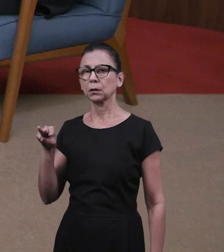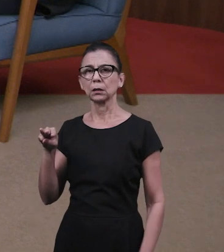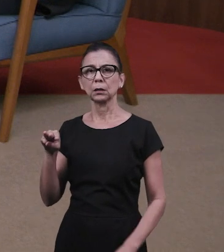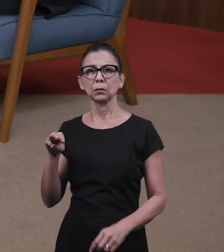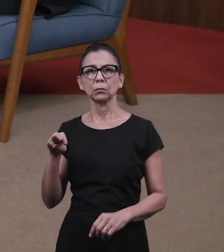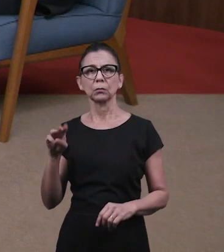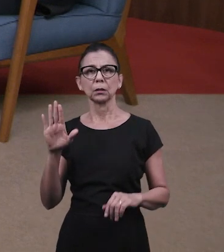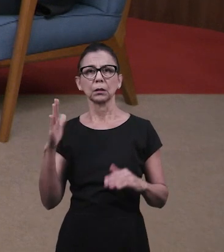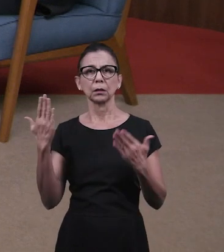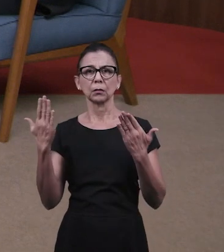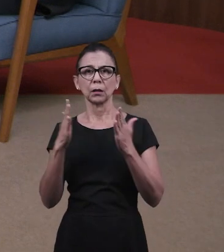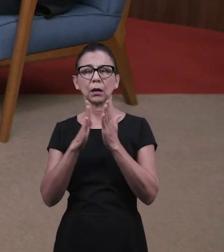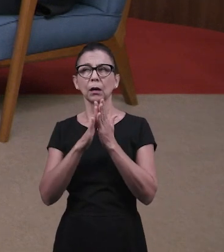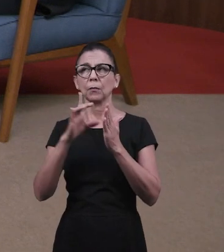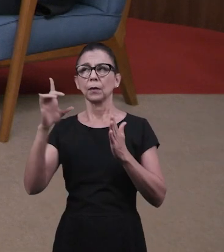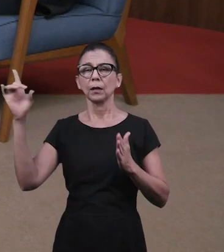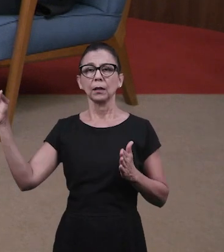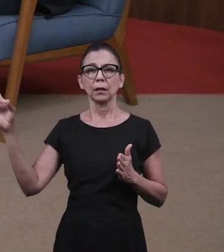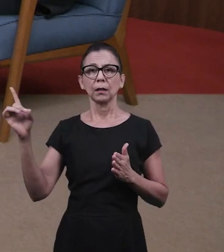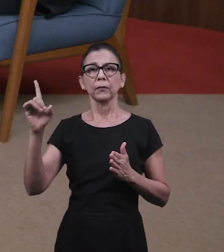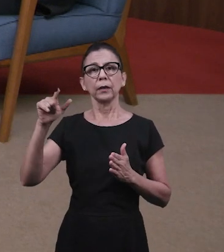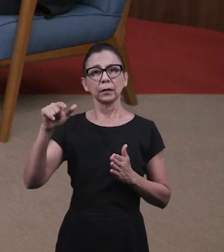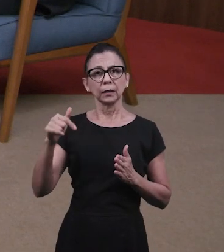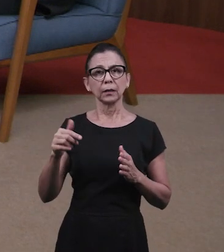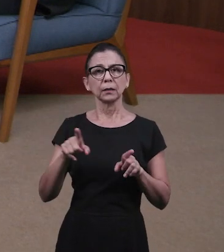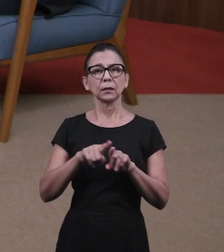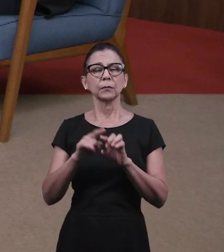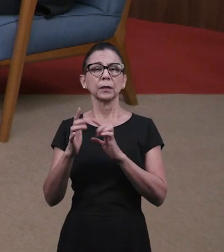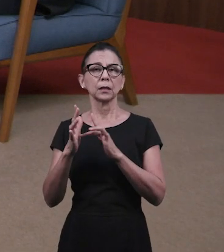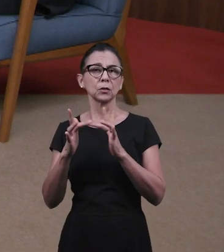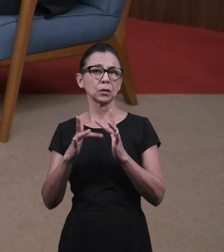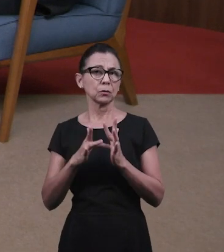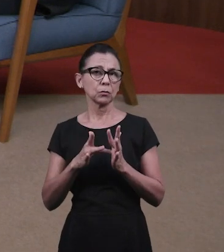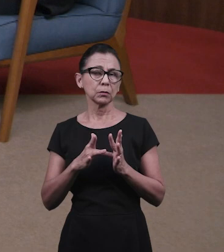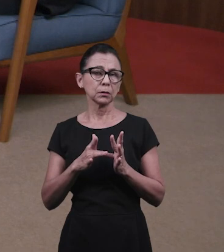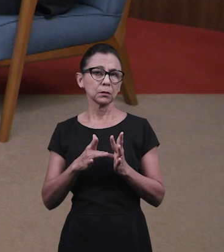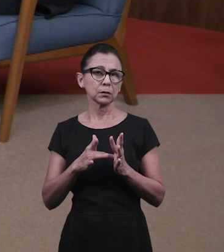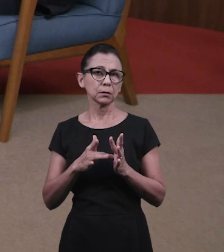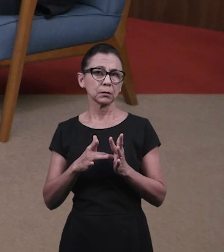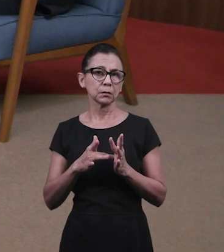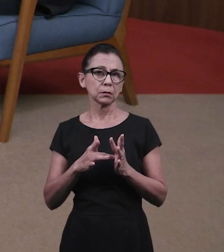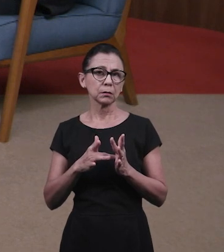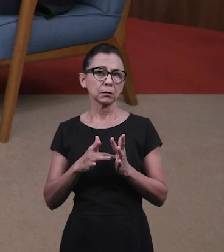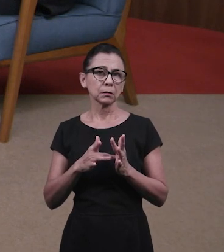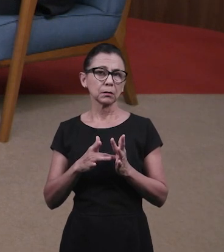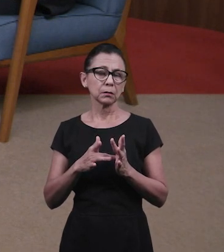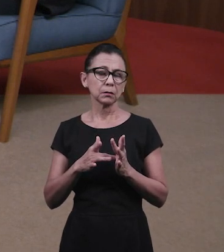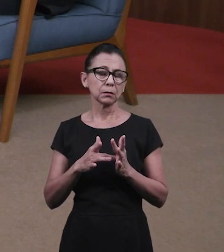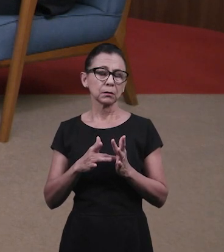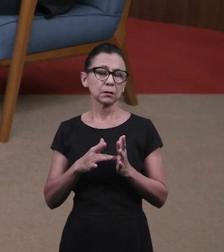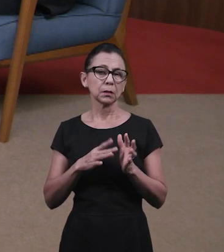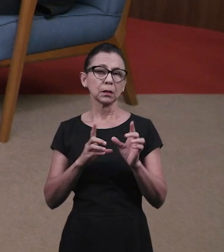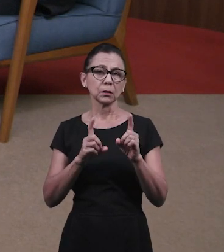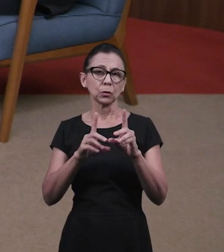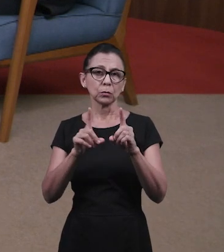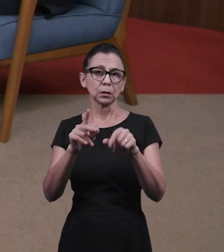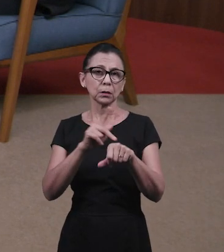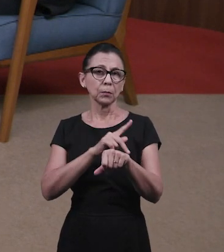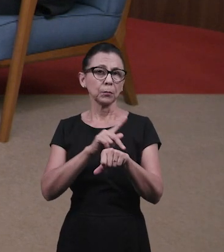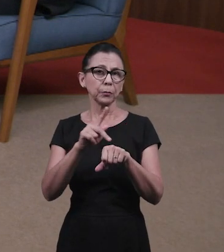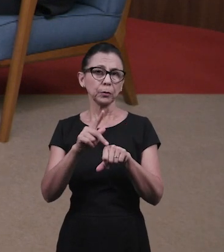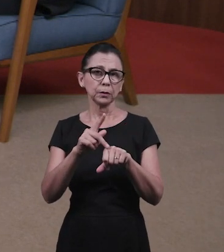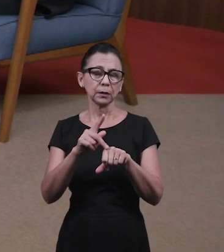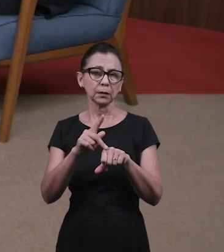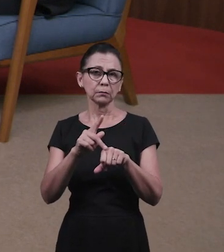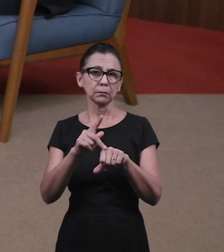parole, qui est le Seigneur Jésus. Opposition à la saine doctrine. Jésus est le pain vivant